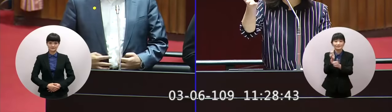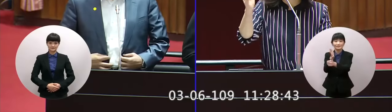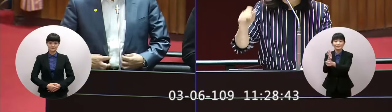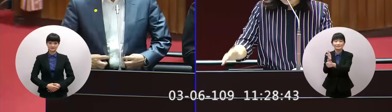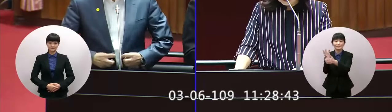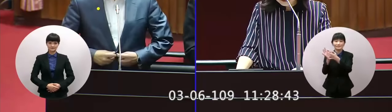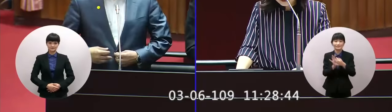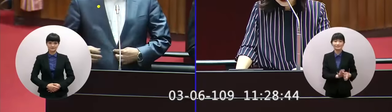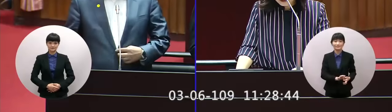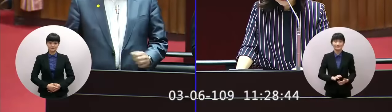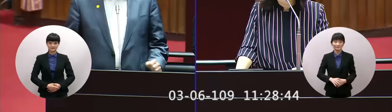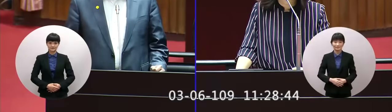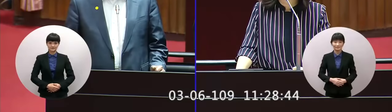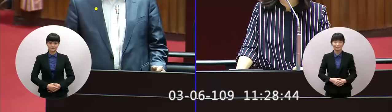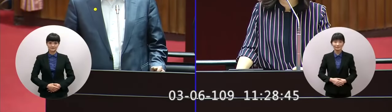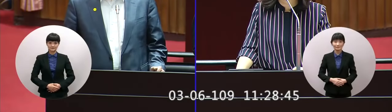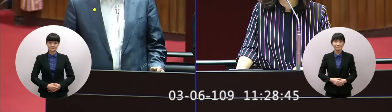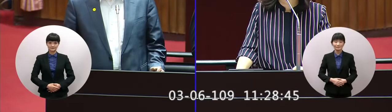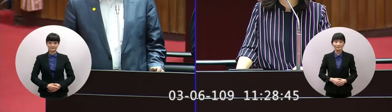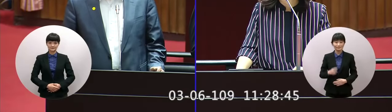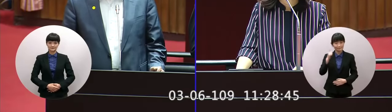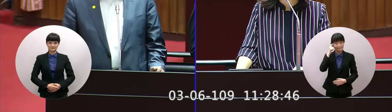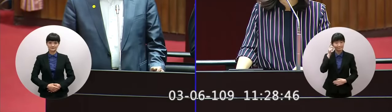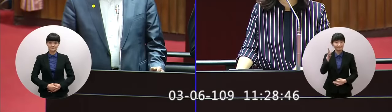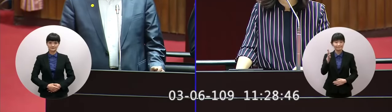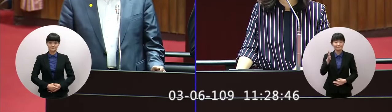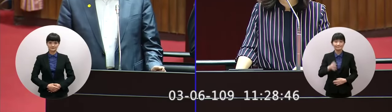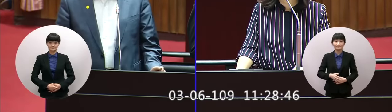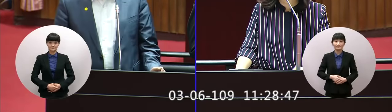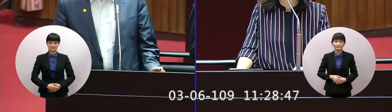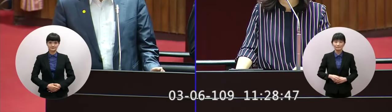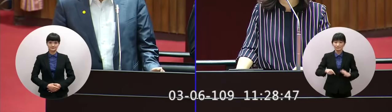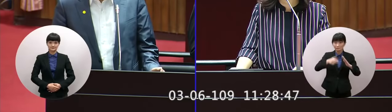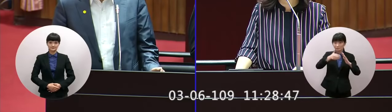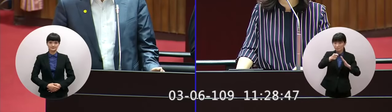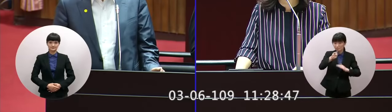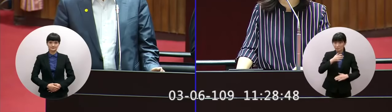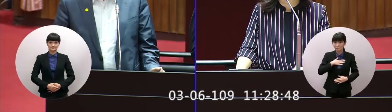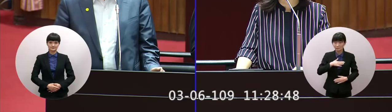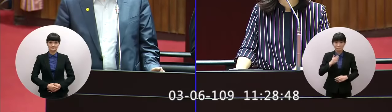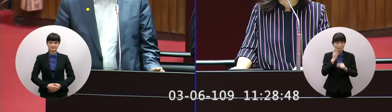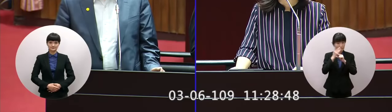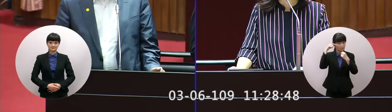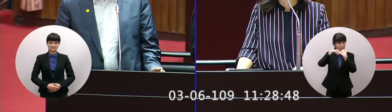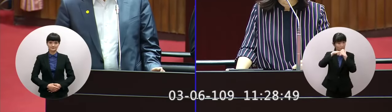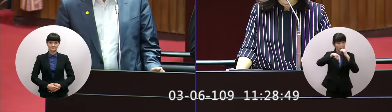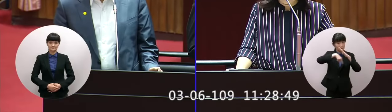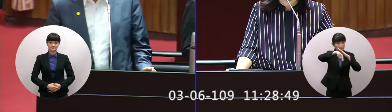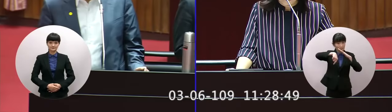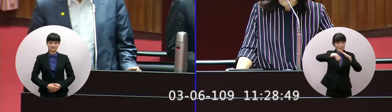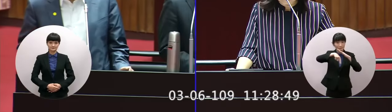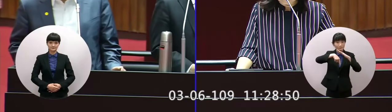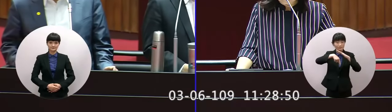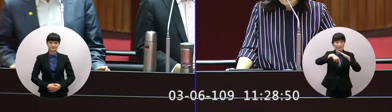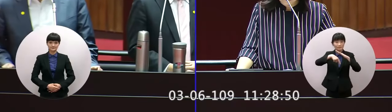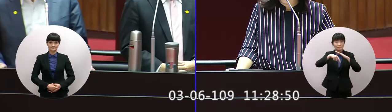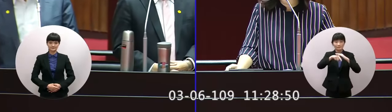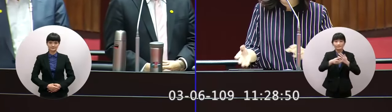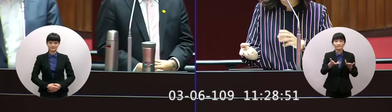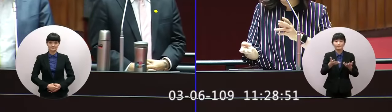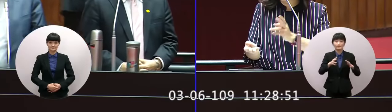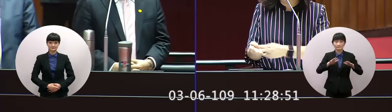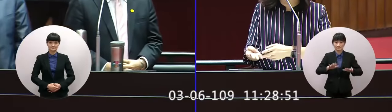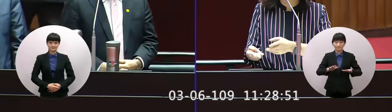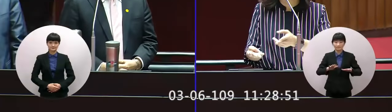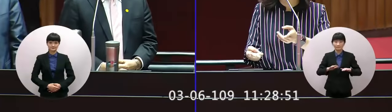那另外，因为我要问的是有关于院长，您知不知道中研院啊，在因为我们这